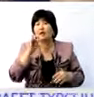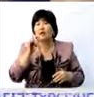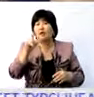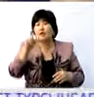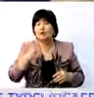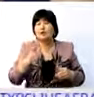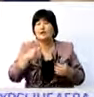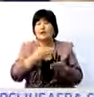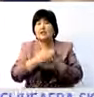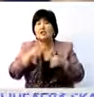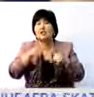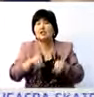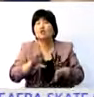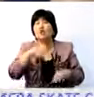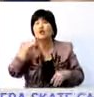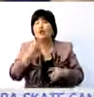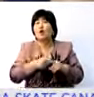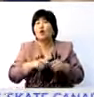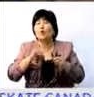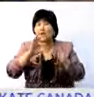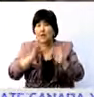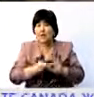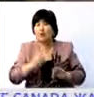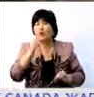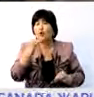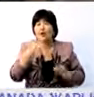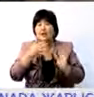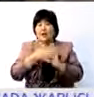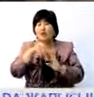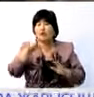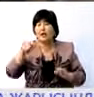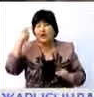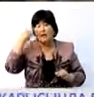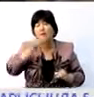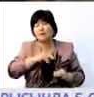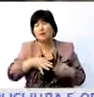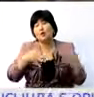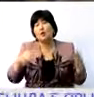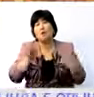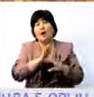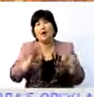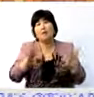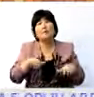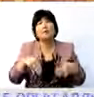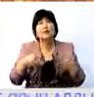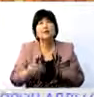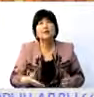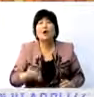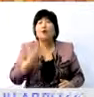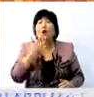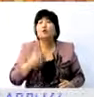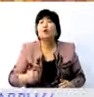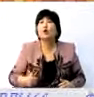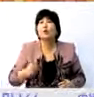саяси шешімдерін тілге тиек етіп, оны зерделеудегі шоқайтанушы ғалымдардың еңбегі туралы да толымды мәліметтер ұсынды. Ұлттық мүдде бар